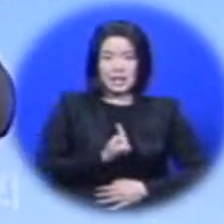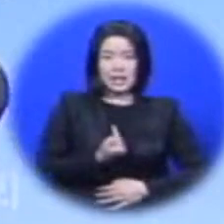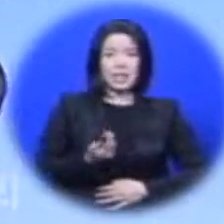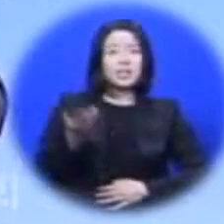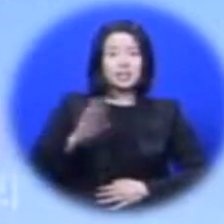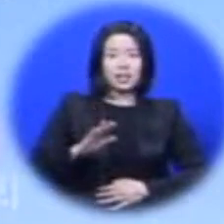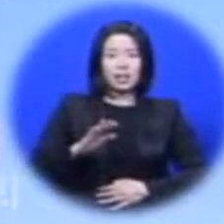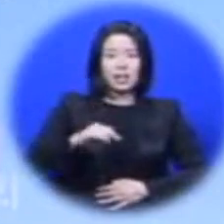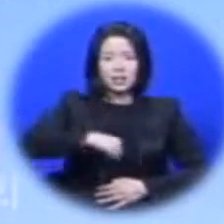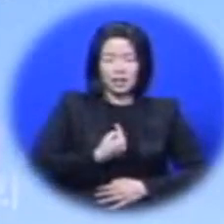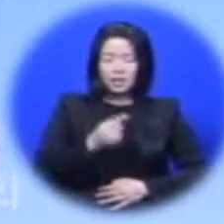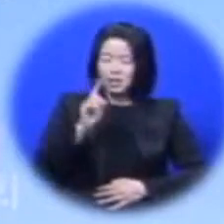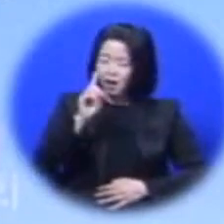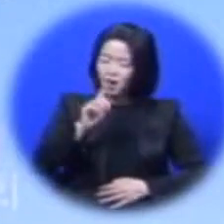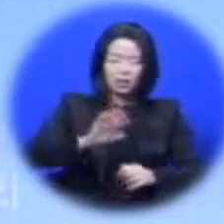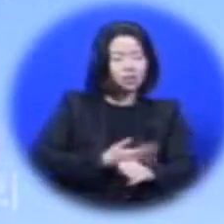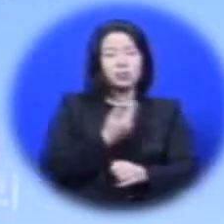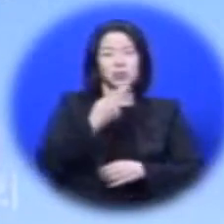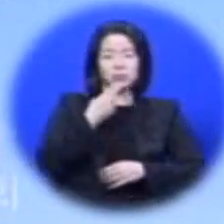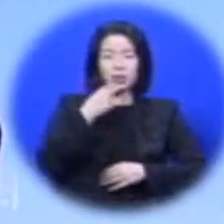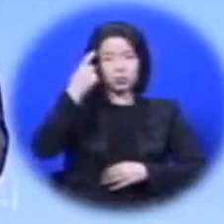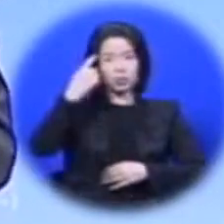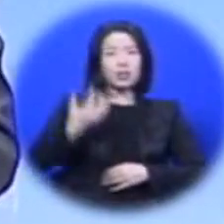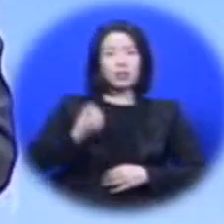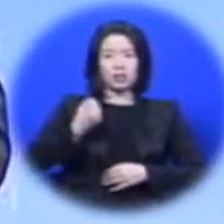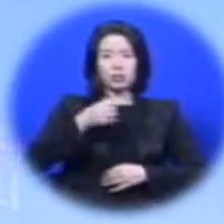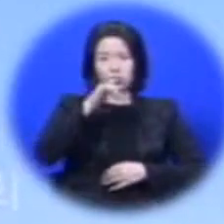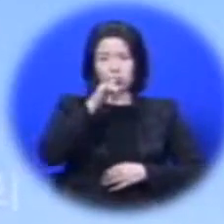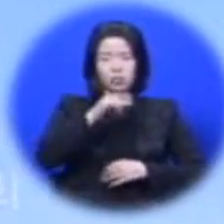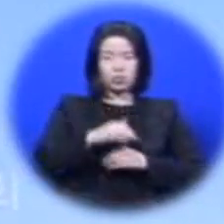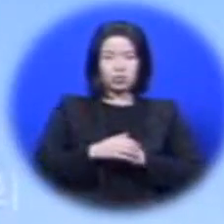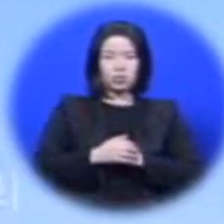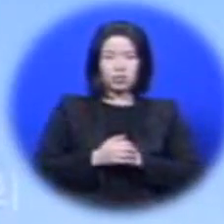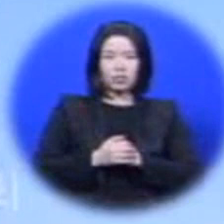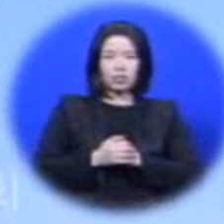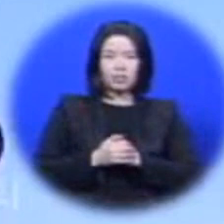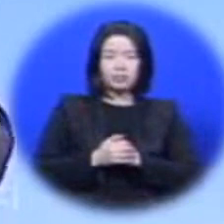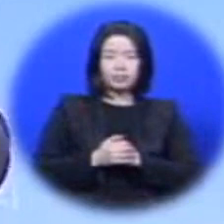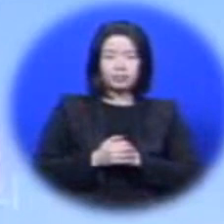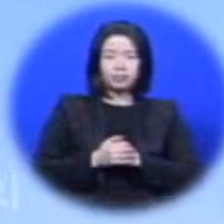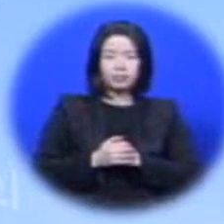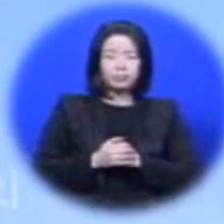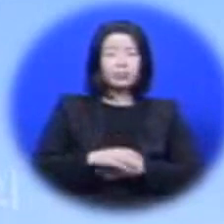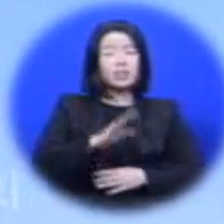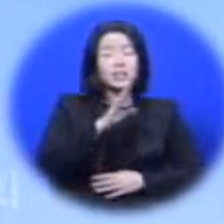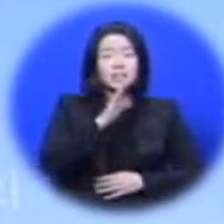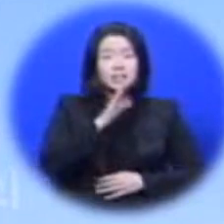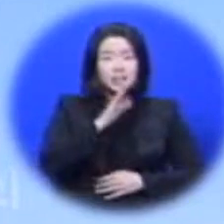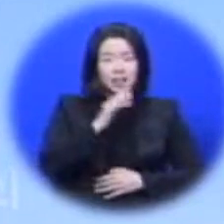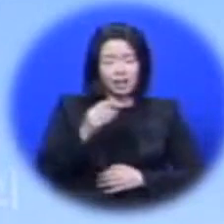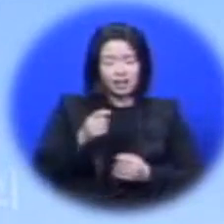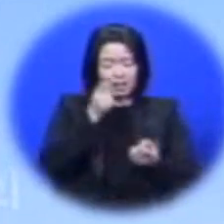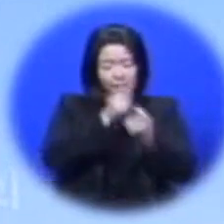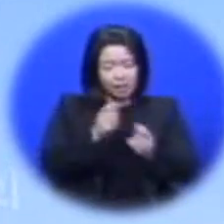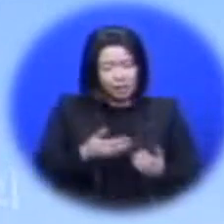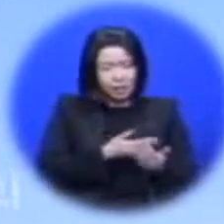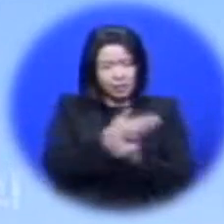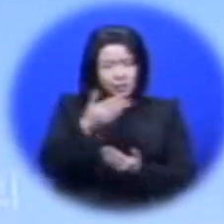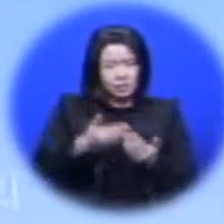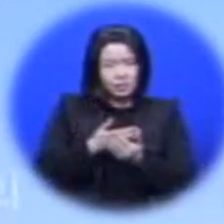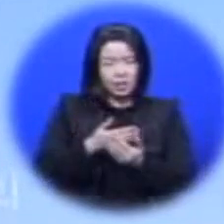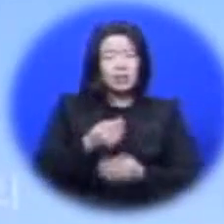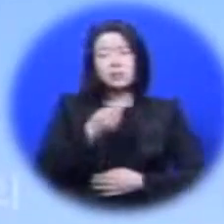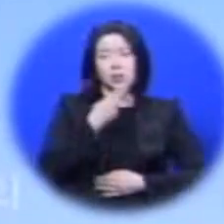자기는 아무 잘못이 없다고 생각해요. 진정한 사귐이 없었던 거예요.